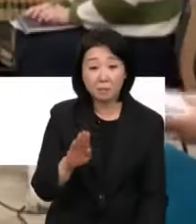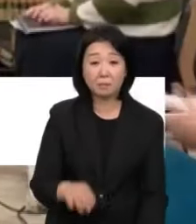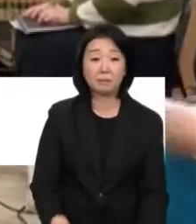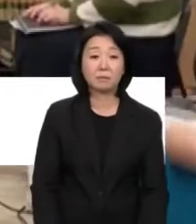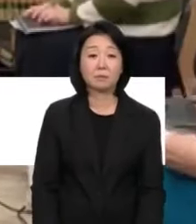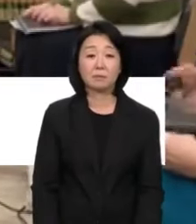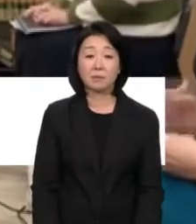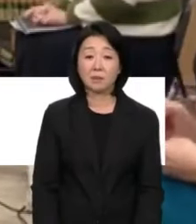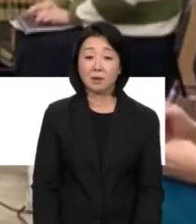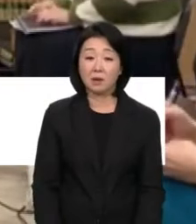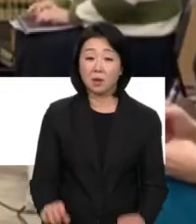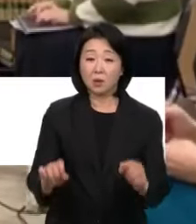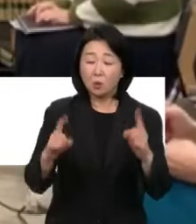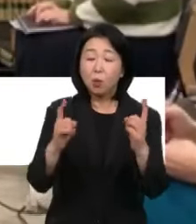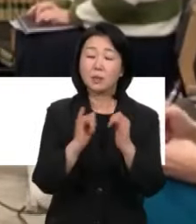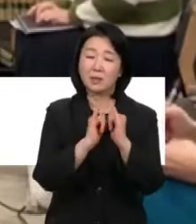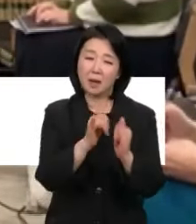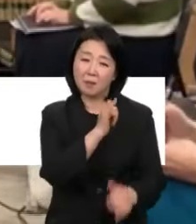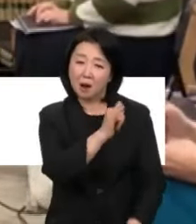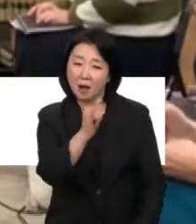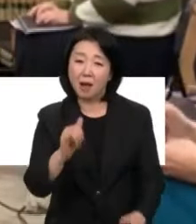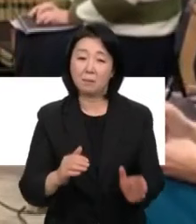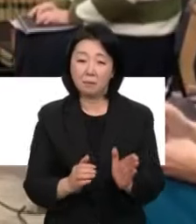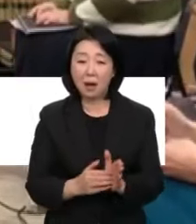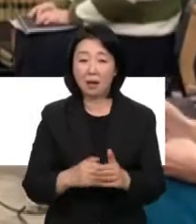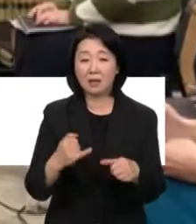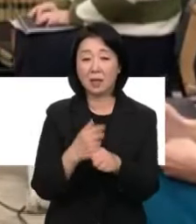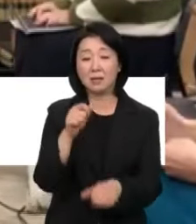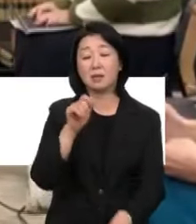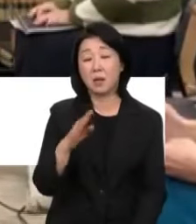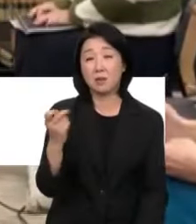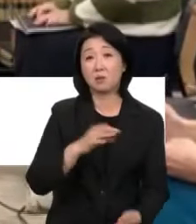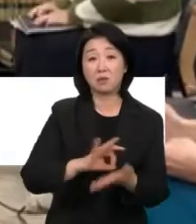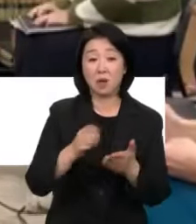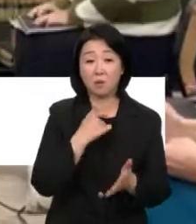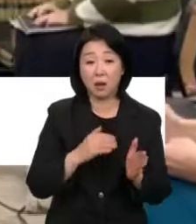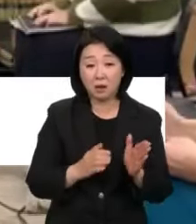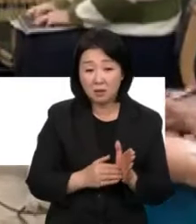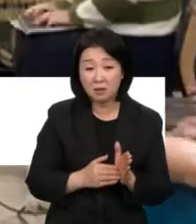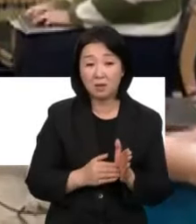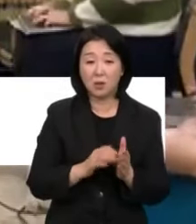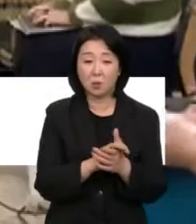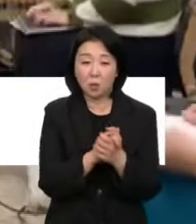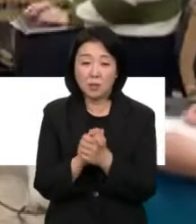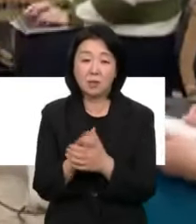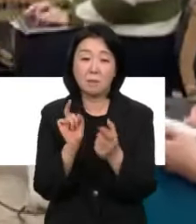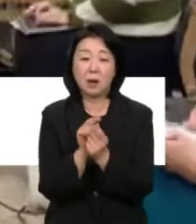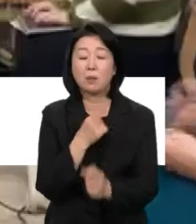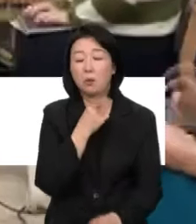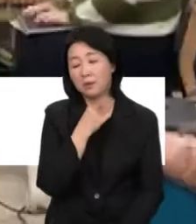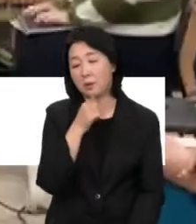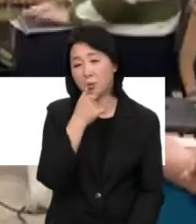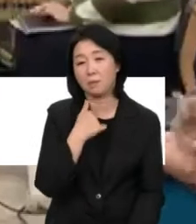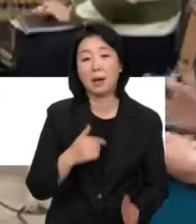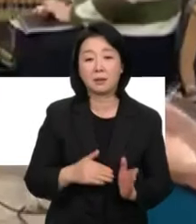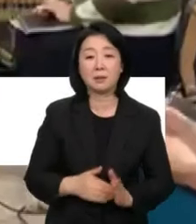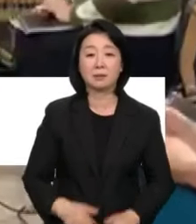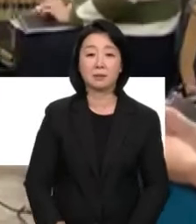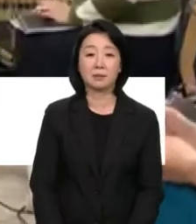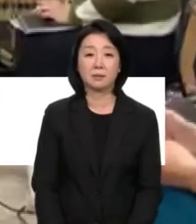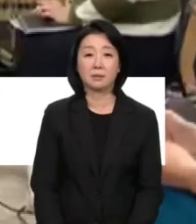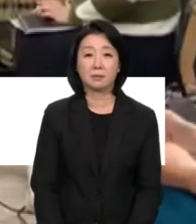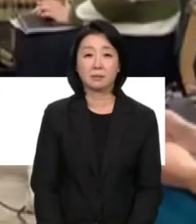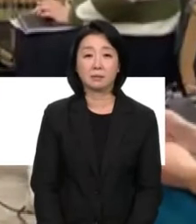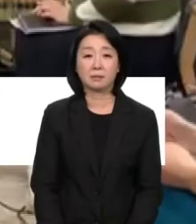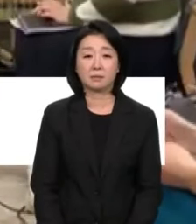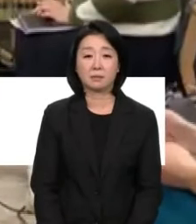frequently uses these dating apps to communicate with multiple individuals at the same time and is portraying himself as somebody who wants